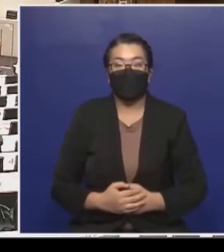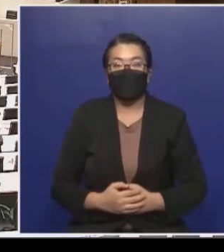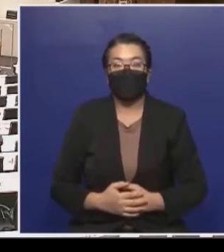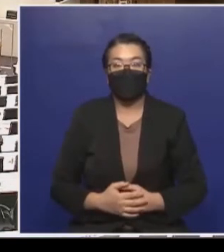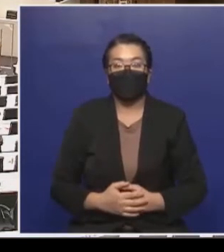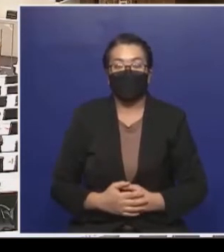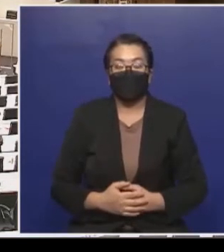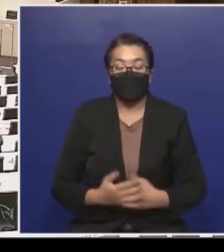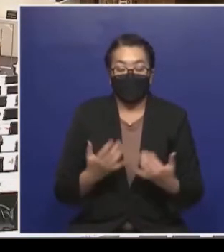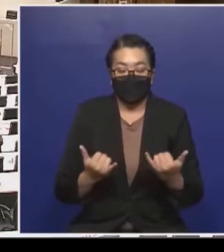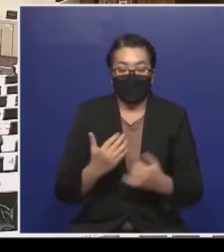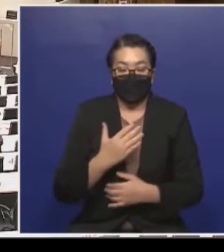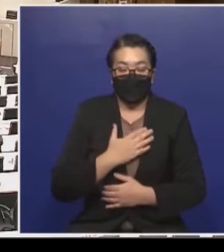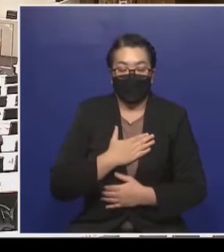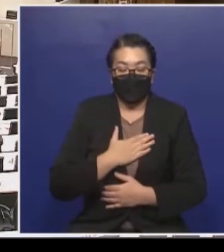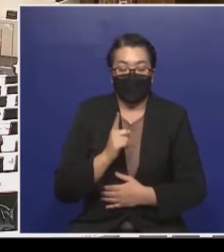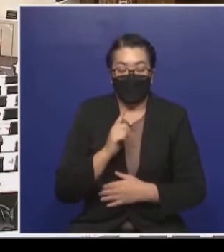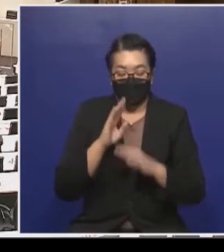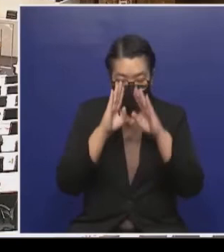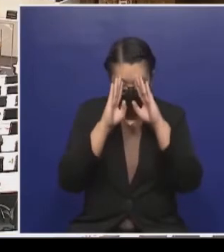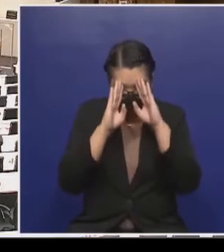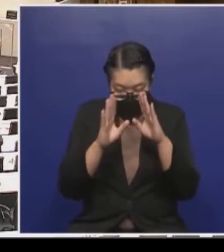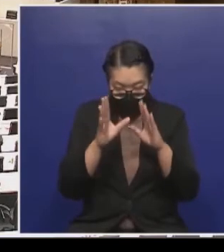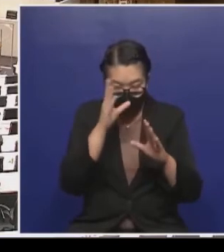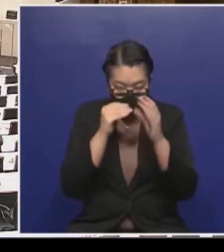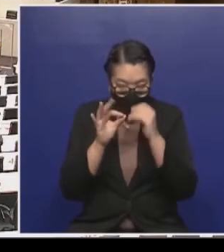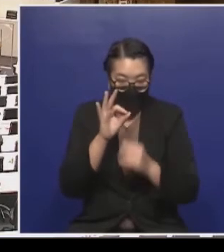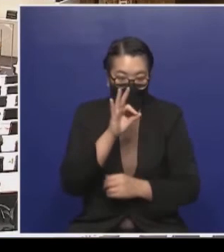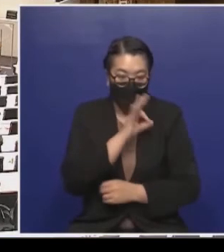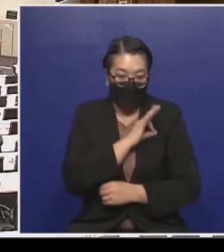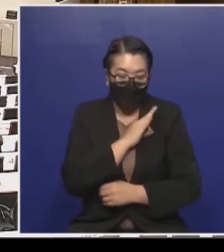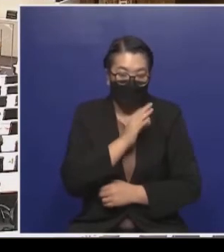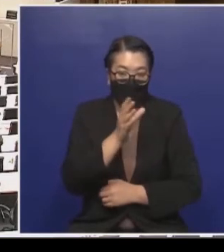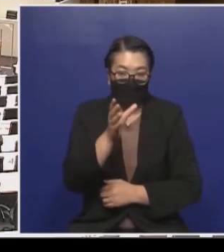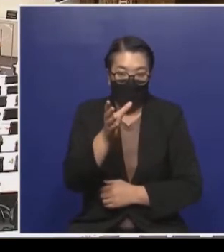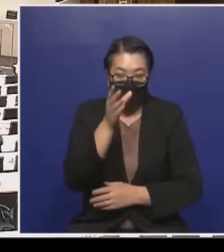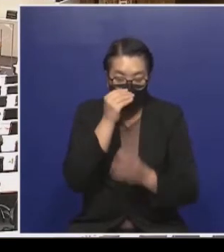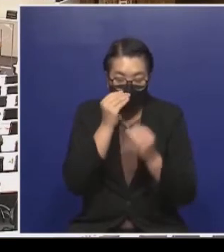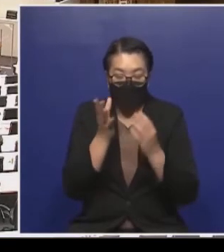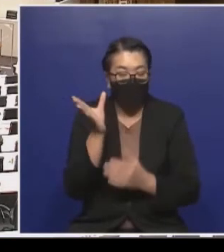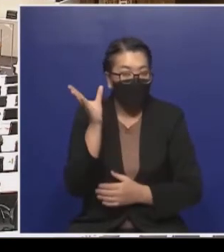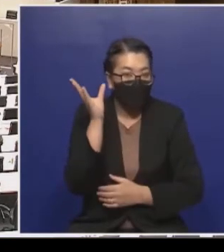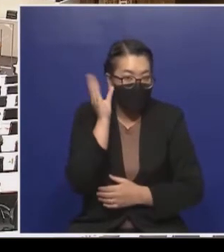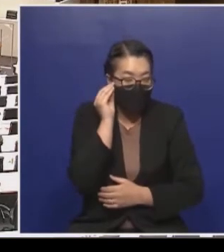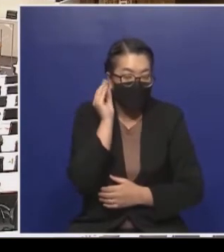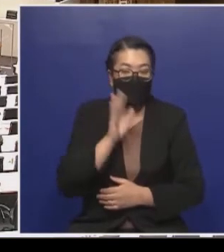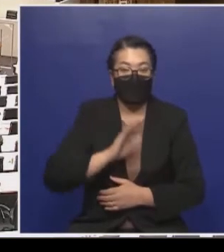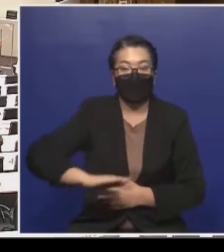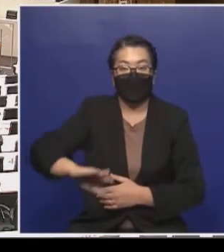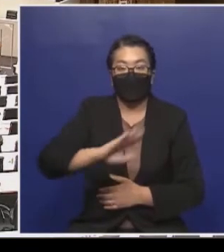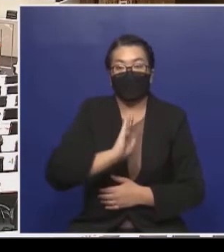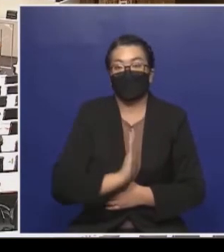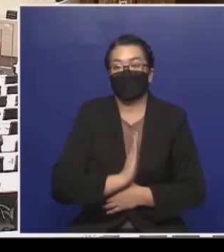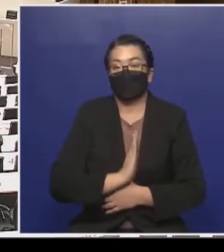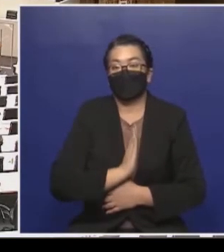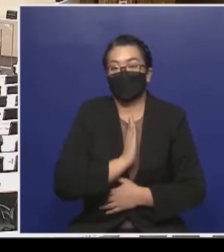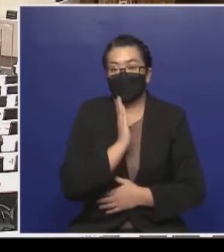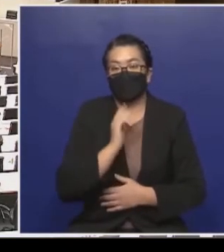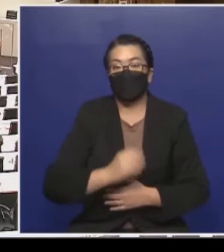ผมตงใจ มารับฟังท่านสมารชสภาผู้ทานสสพู่ทงเขียรทุกท่านด้ความขรพ